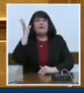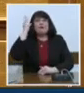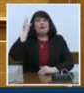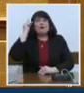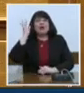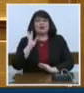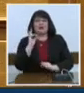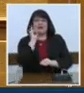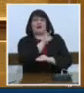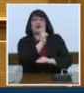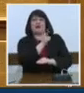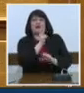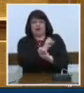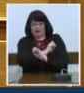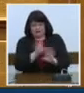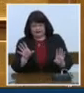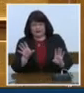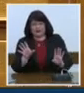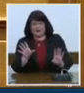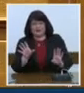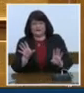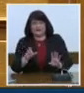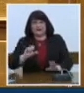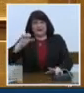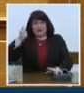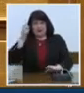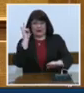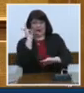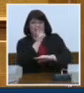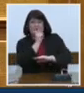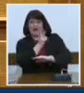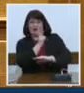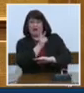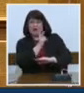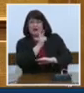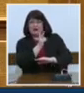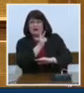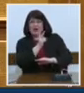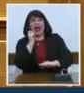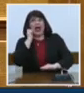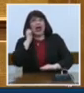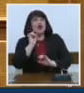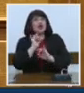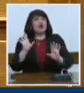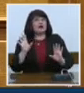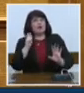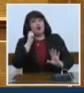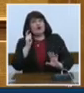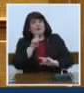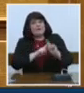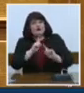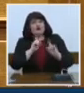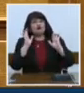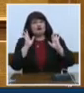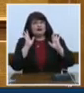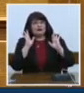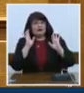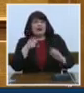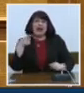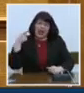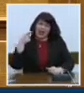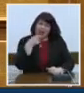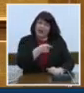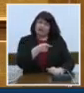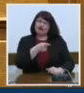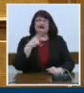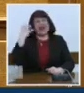από τη δημοσίευση της πρώτης καταγγελίας που, επαναλαμβάνω, ήταν ανώνυμη, αλλά τον φωτογράφιζε με απόλυτη